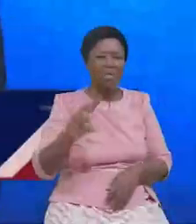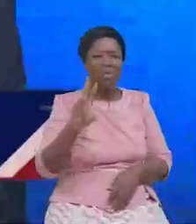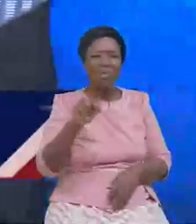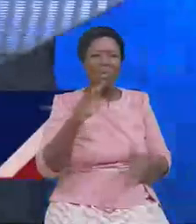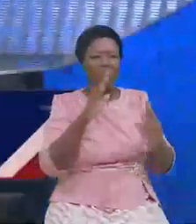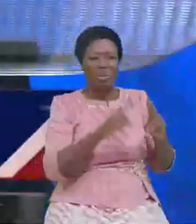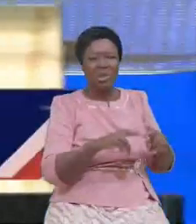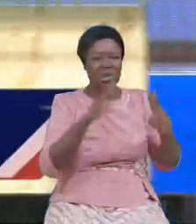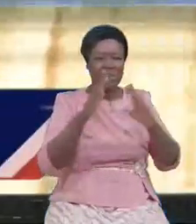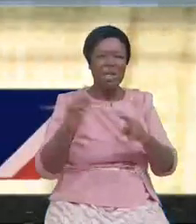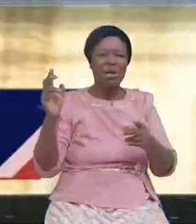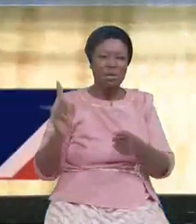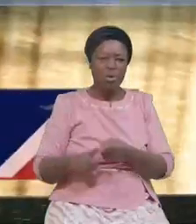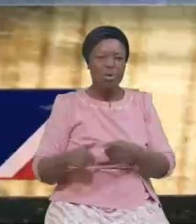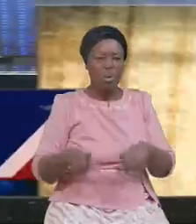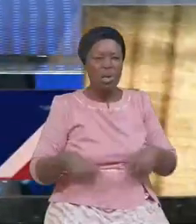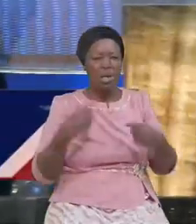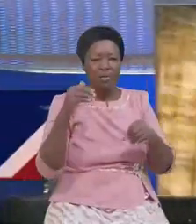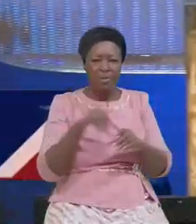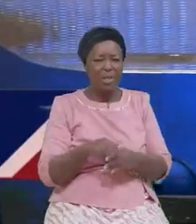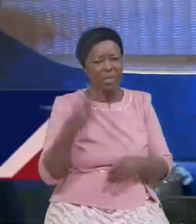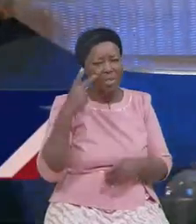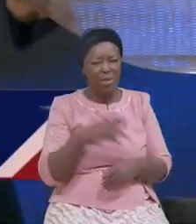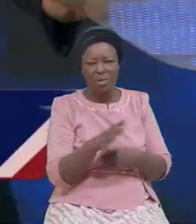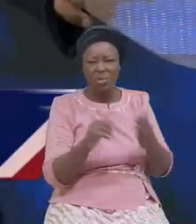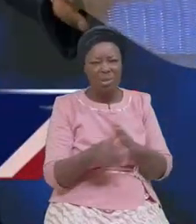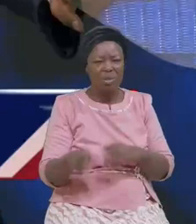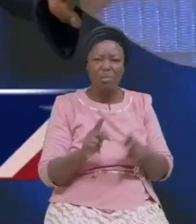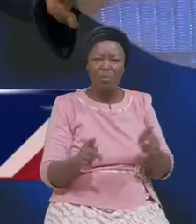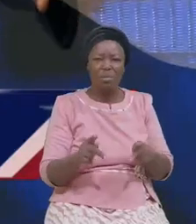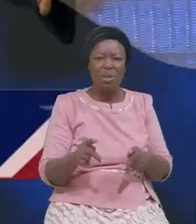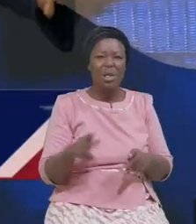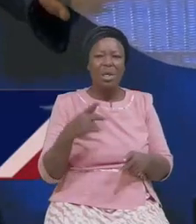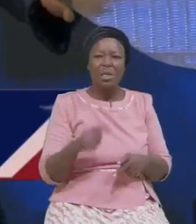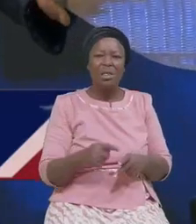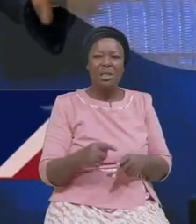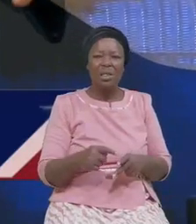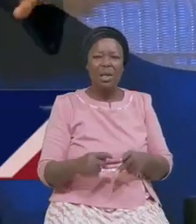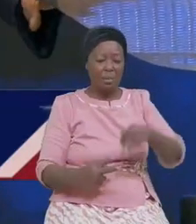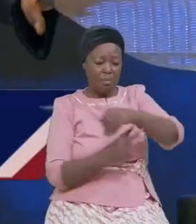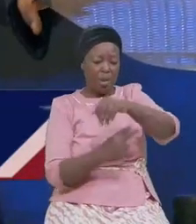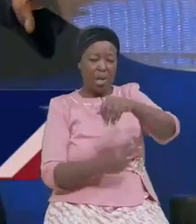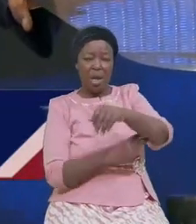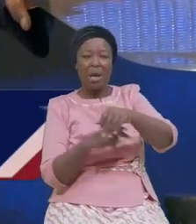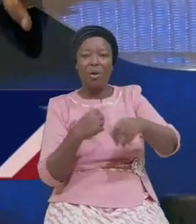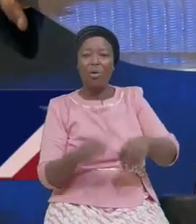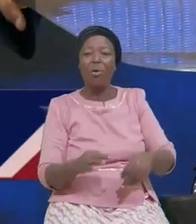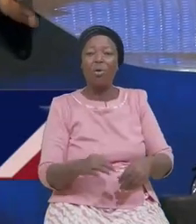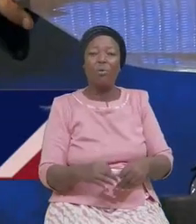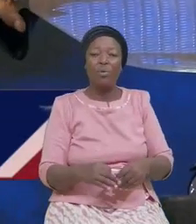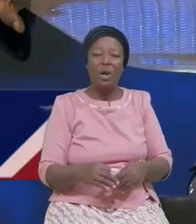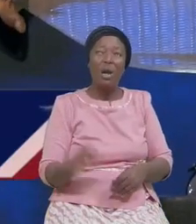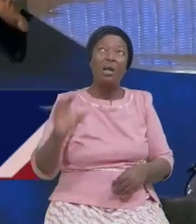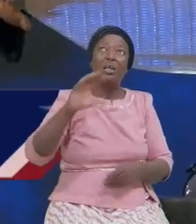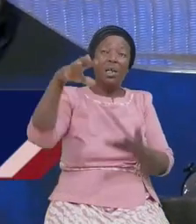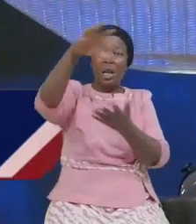ville où ils puissent habiter. Regardez-moi ces gens-là. Il y a la colonne de nuée qui était de jour, la colonne de feu qui